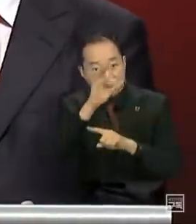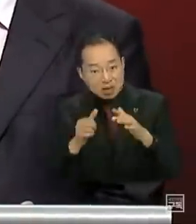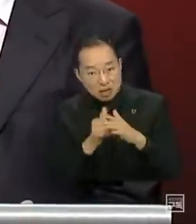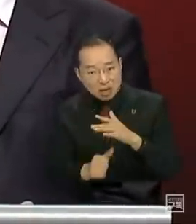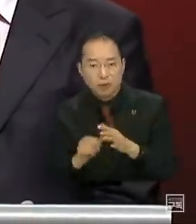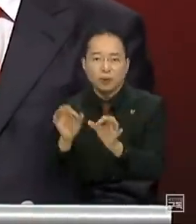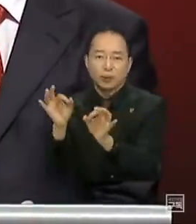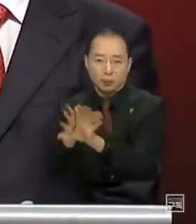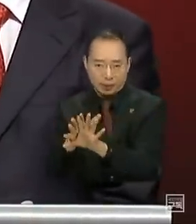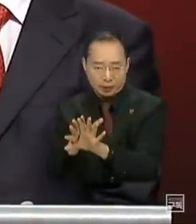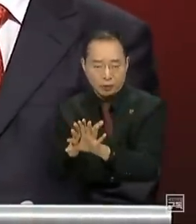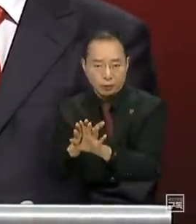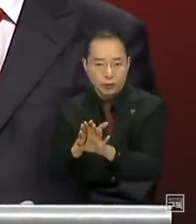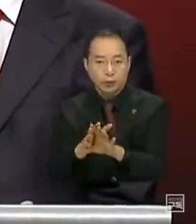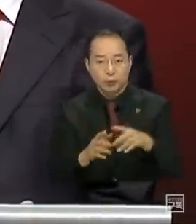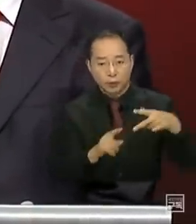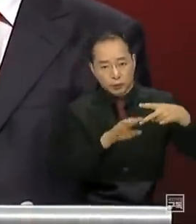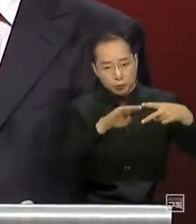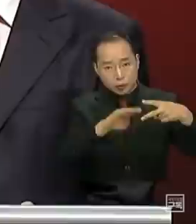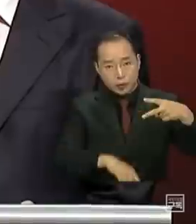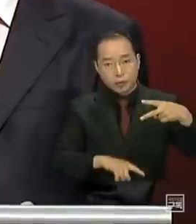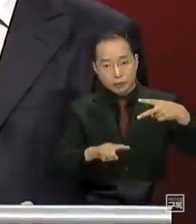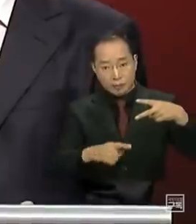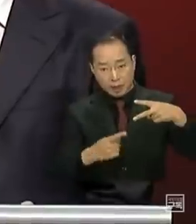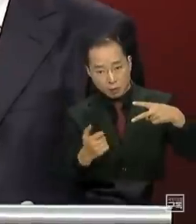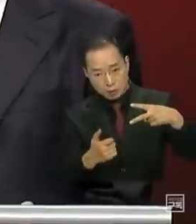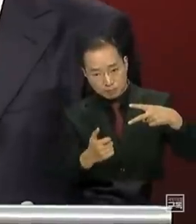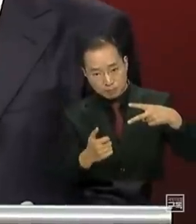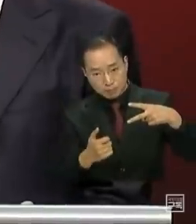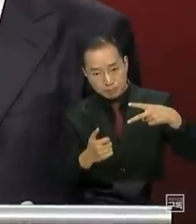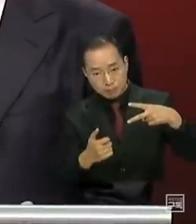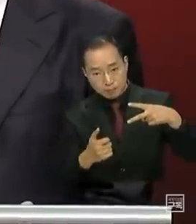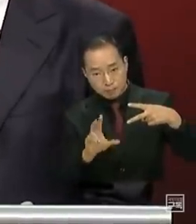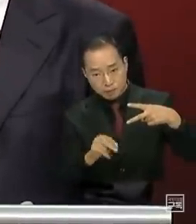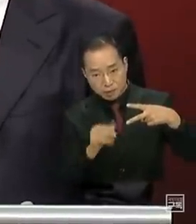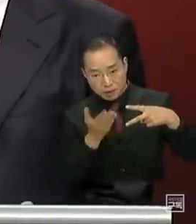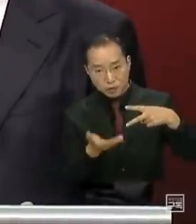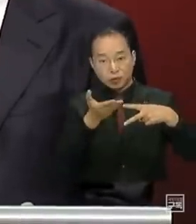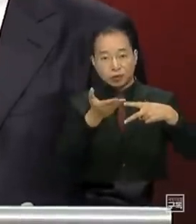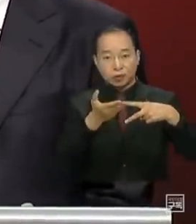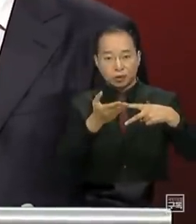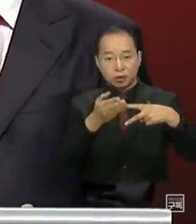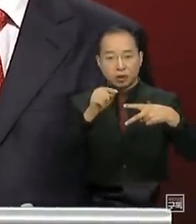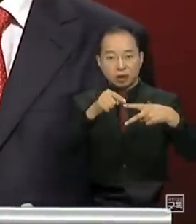없애고 하원에 분쟁이 있으면 상원에 조정하는 그런 기능을